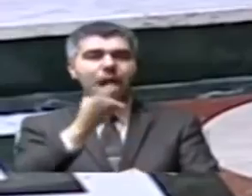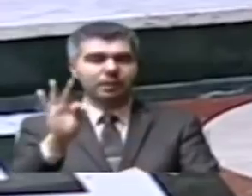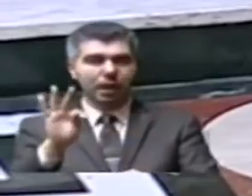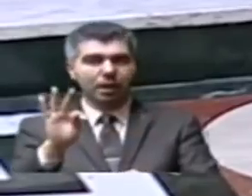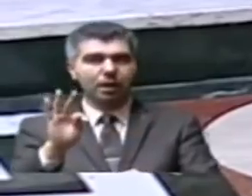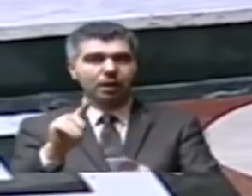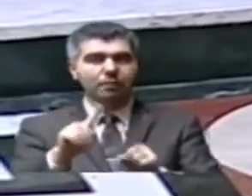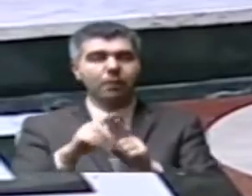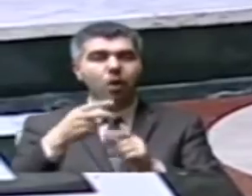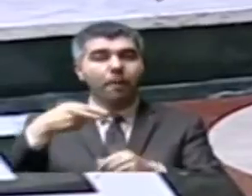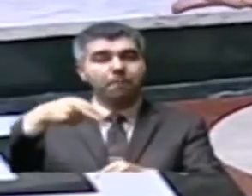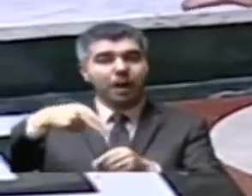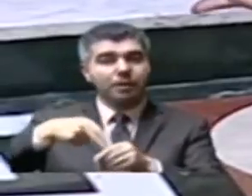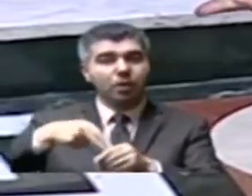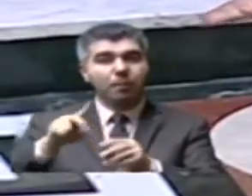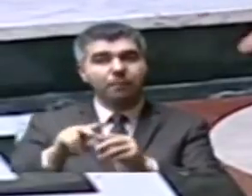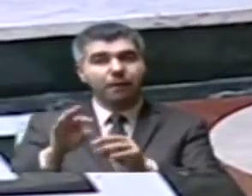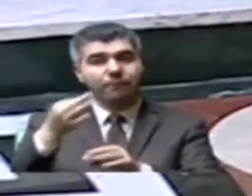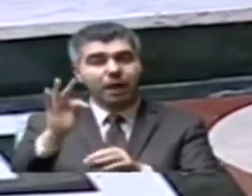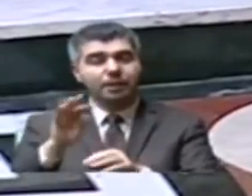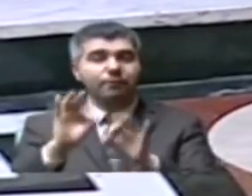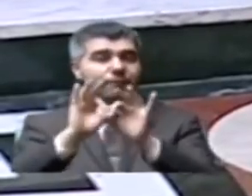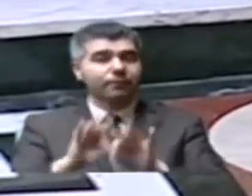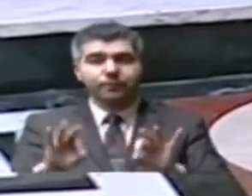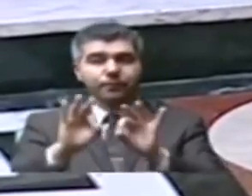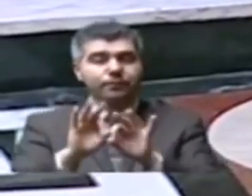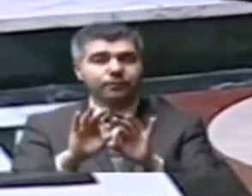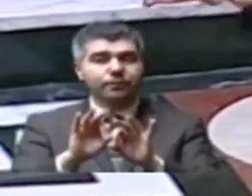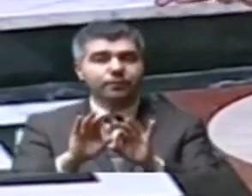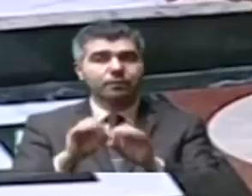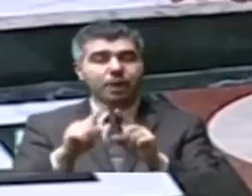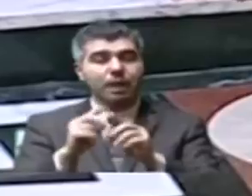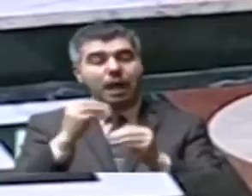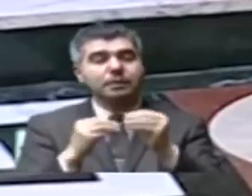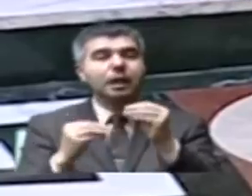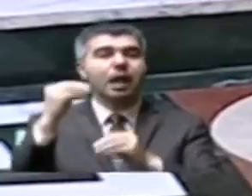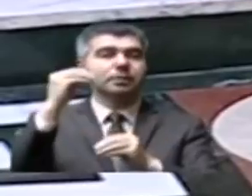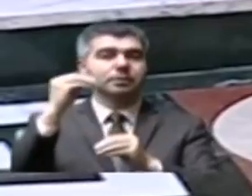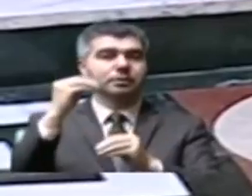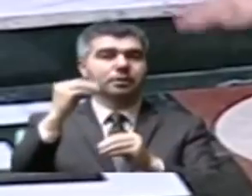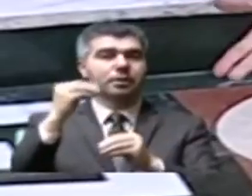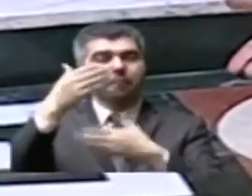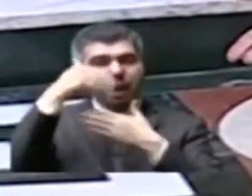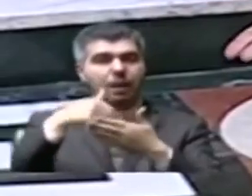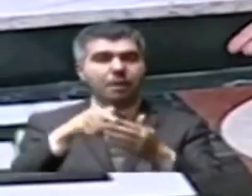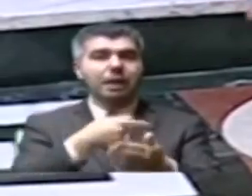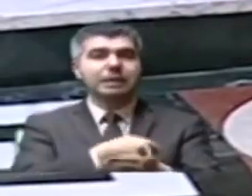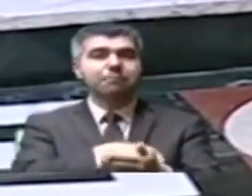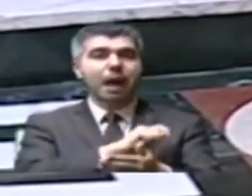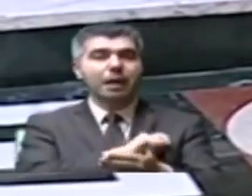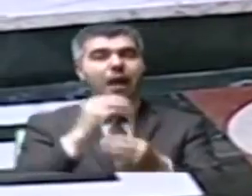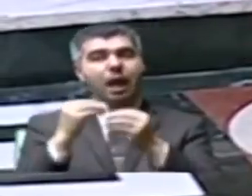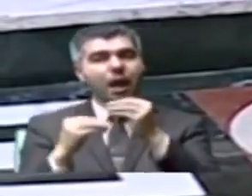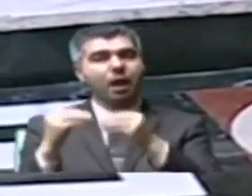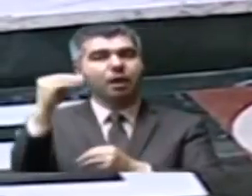البترول كنتجوه؟ فرنسا ما كتنتجش البترول، البترول في فرنسا غلى من المغرب، غلى في إسبانيا من المغرب، إذا